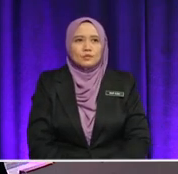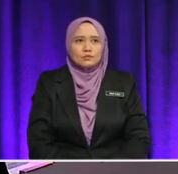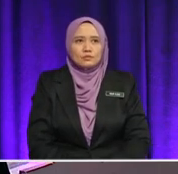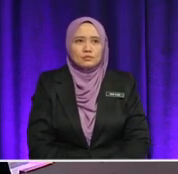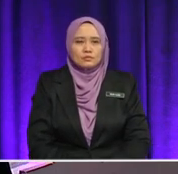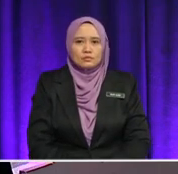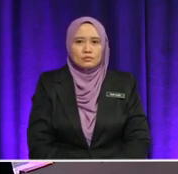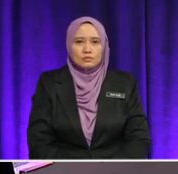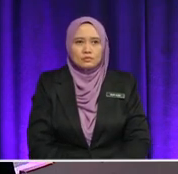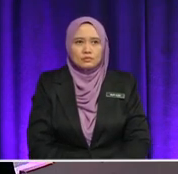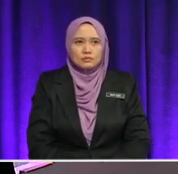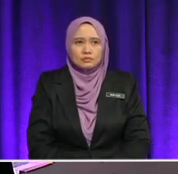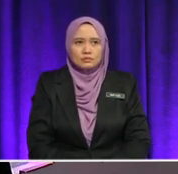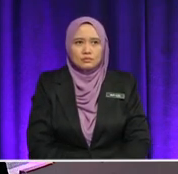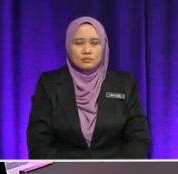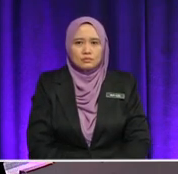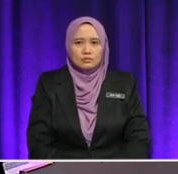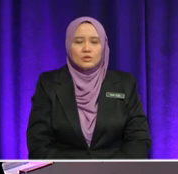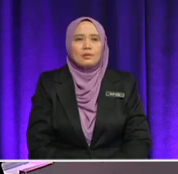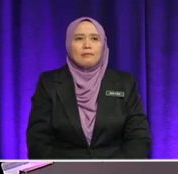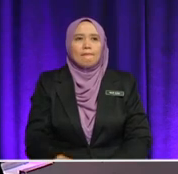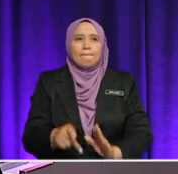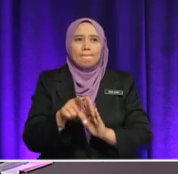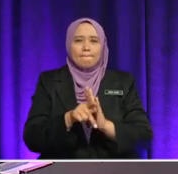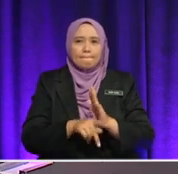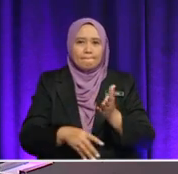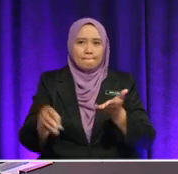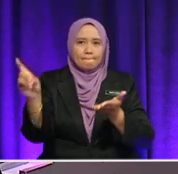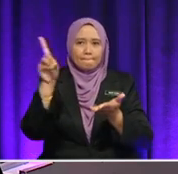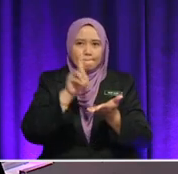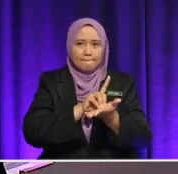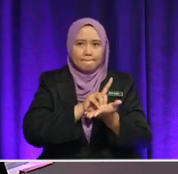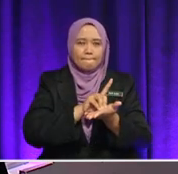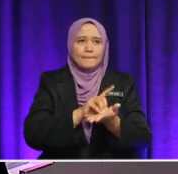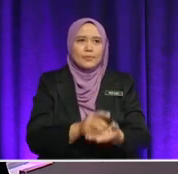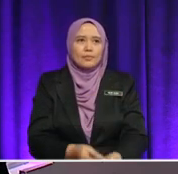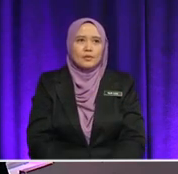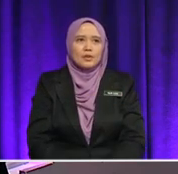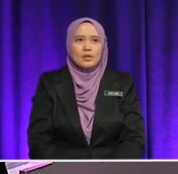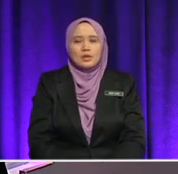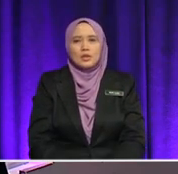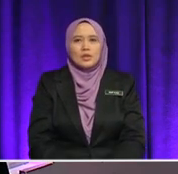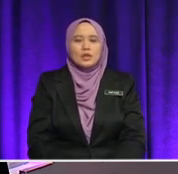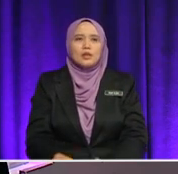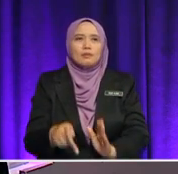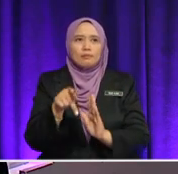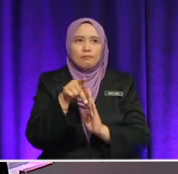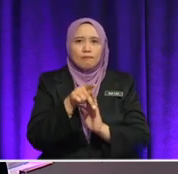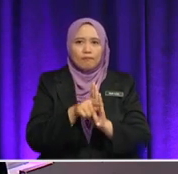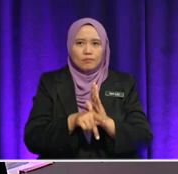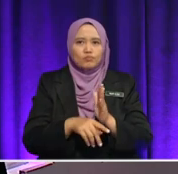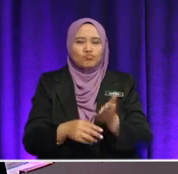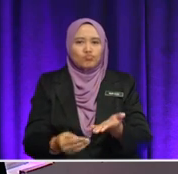kita lihat pendaftaran pengundi oke peliharanya tidak boleh diadakan jikalau tiada pengundi betul dan